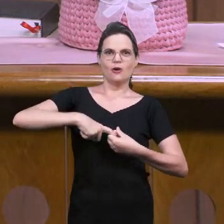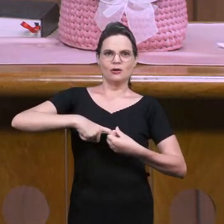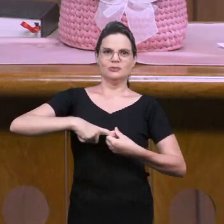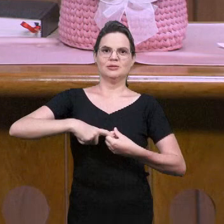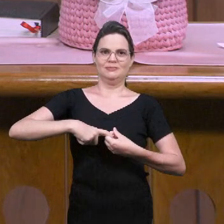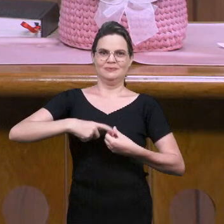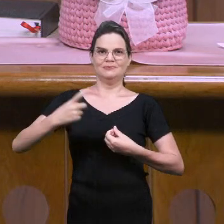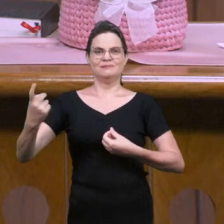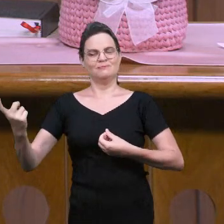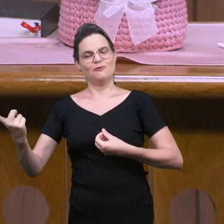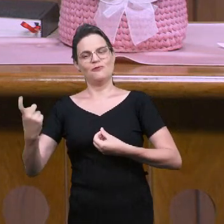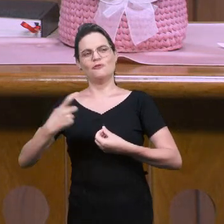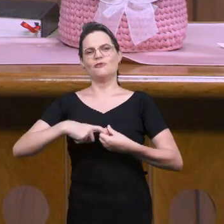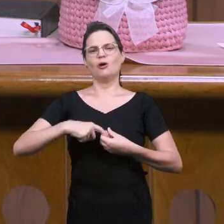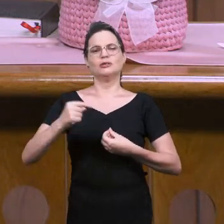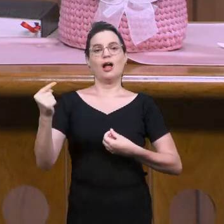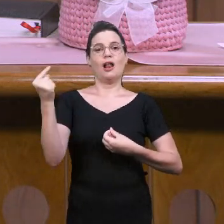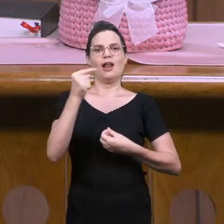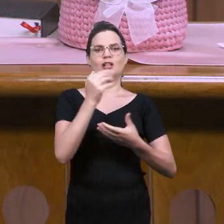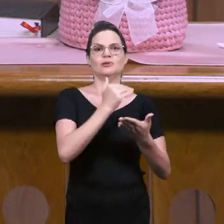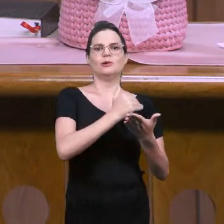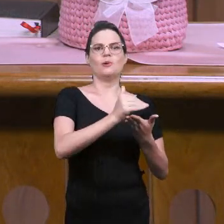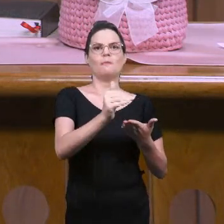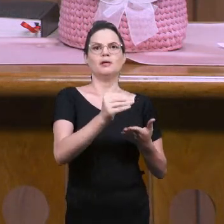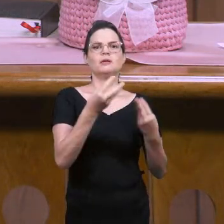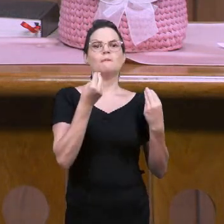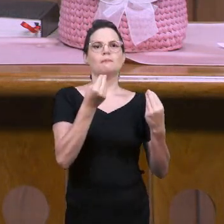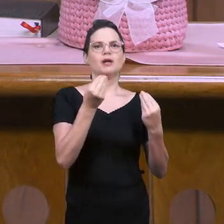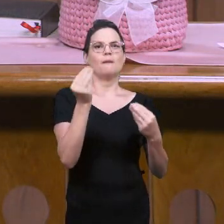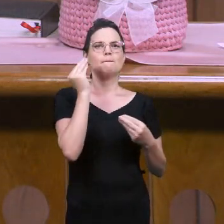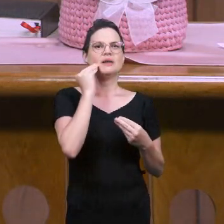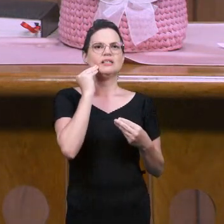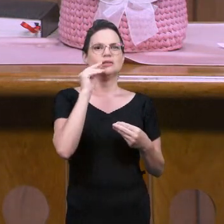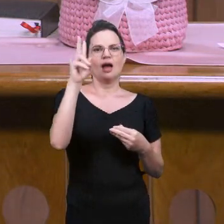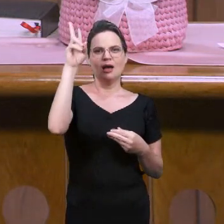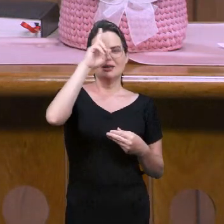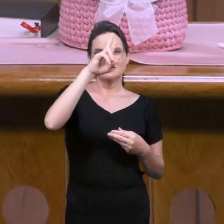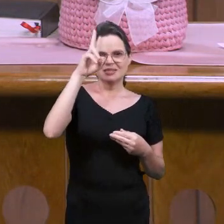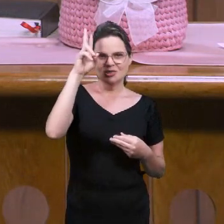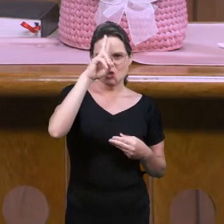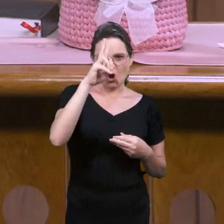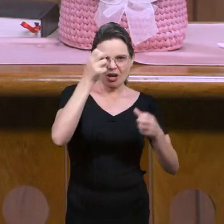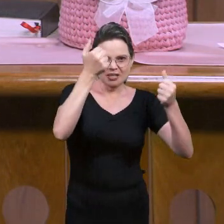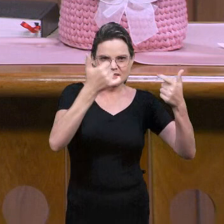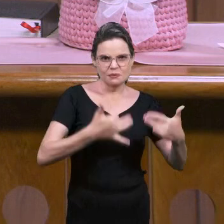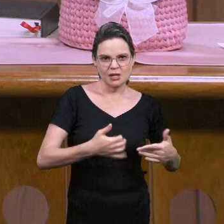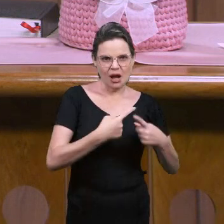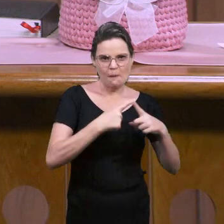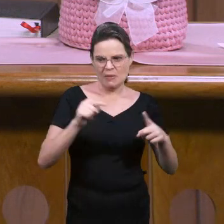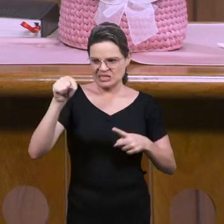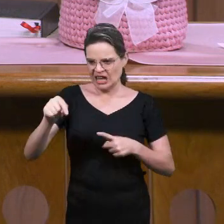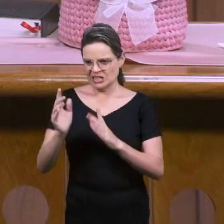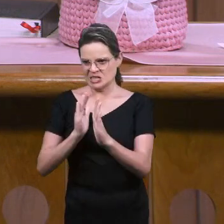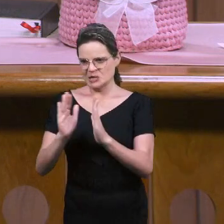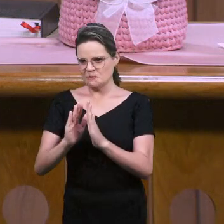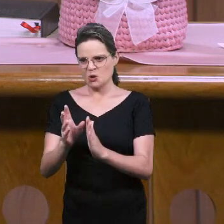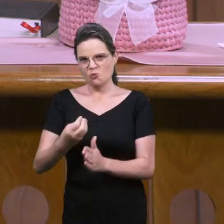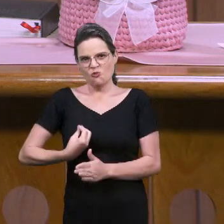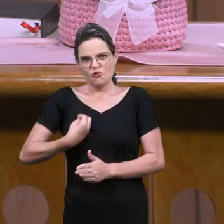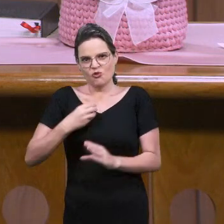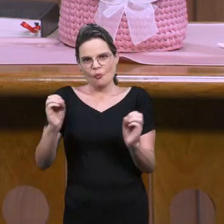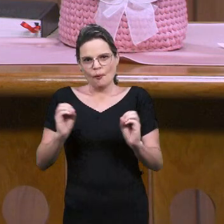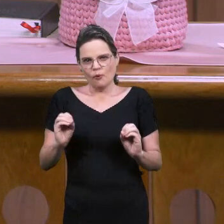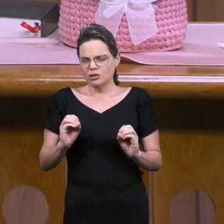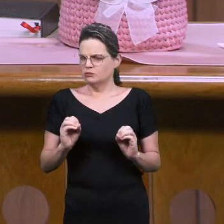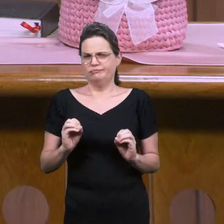elle va au début pour expliquer une histoire qu'elle ne vit pas. Donc, ce